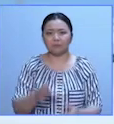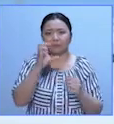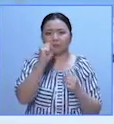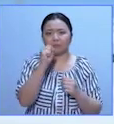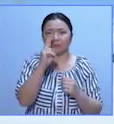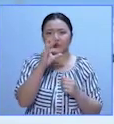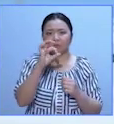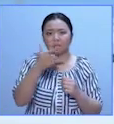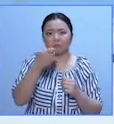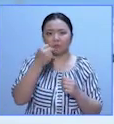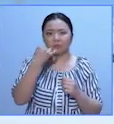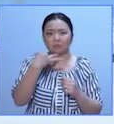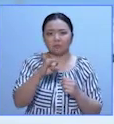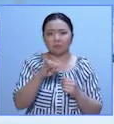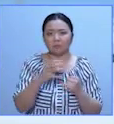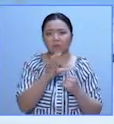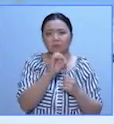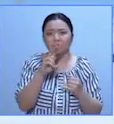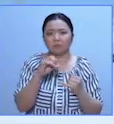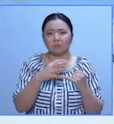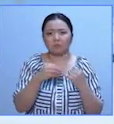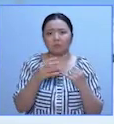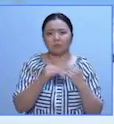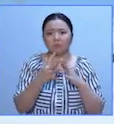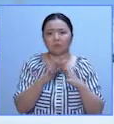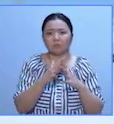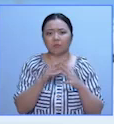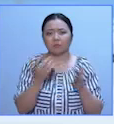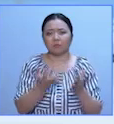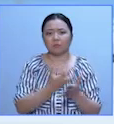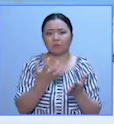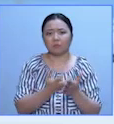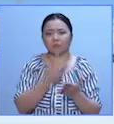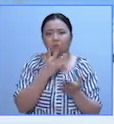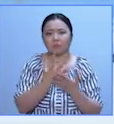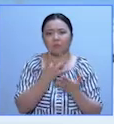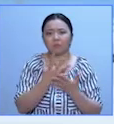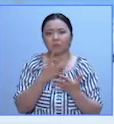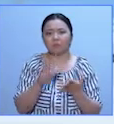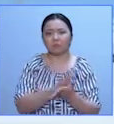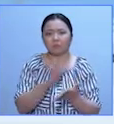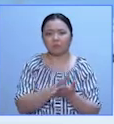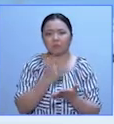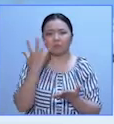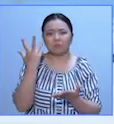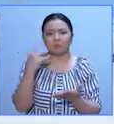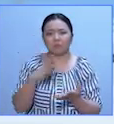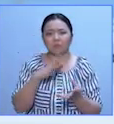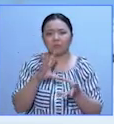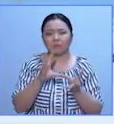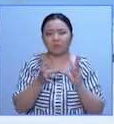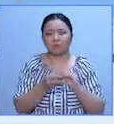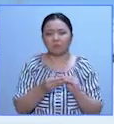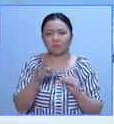Ақтоғай өңірінің тыныс тіршілігінен хабар тарататын ауыл тынысы газетінің жарық көргеніне 80 жыл. Ғасырға жуық уақытта